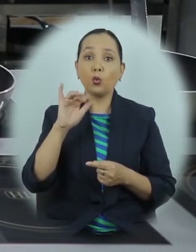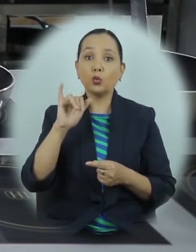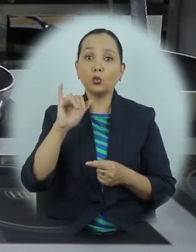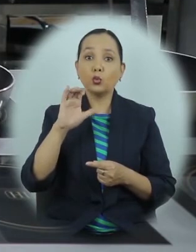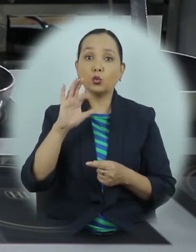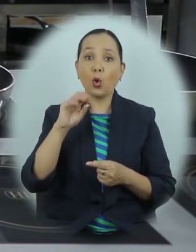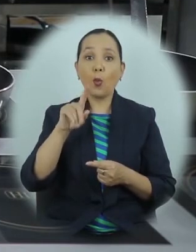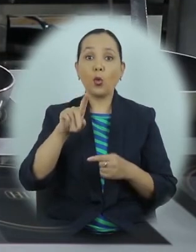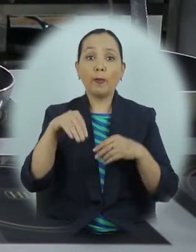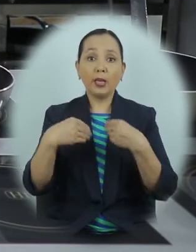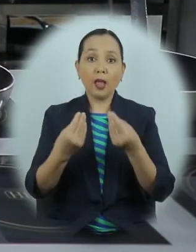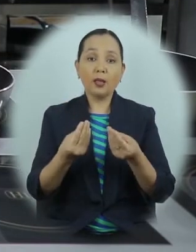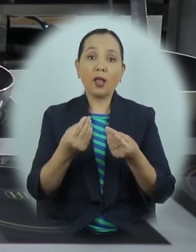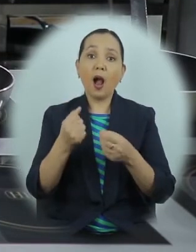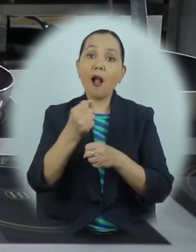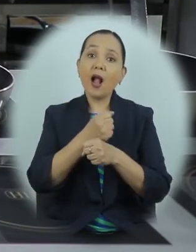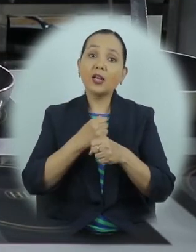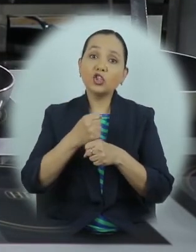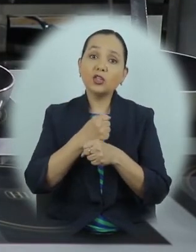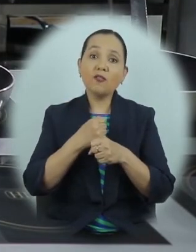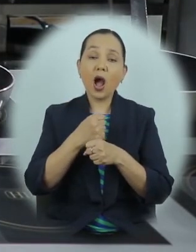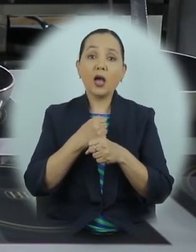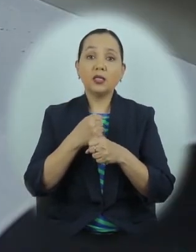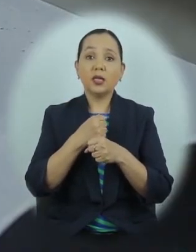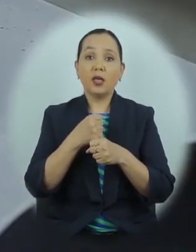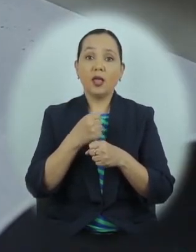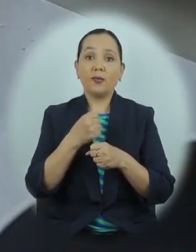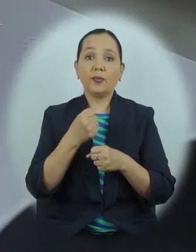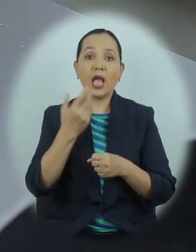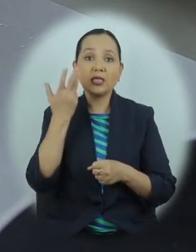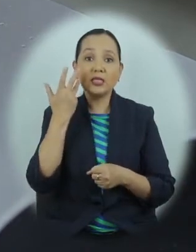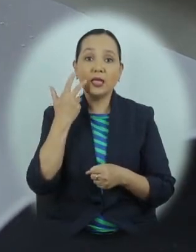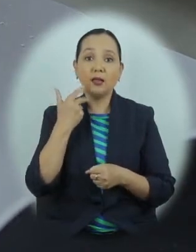он придает коричневато бурый оттенок